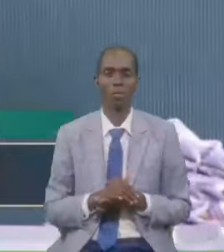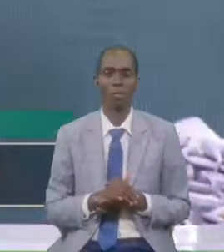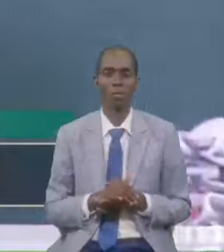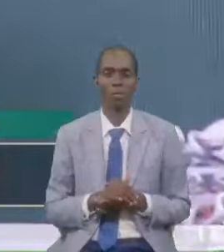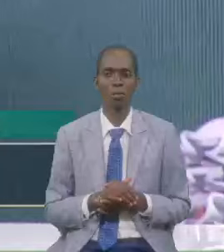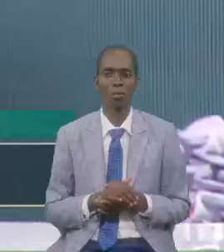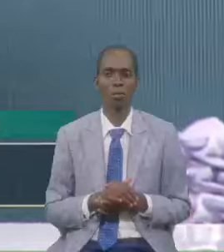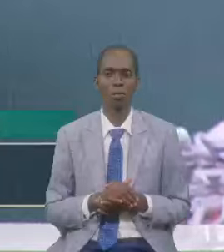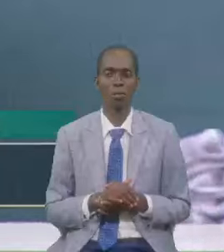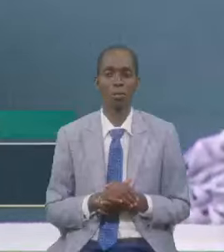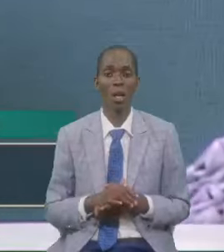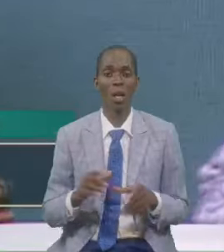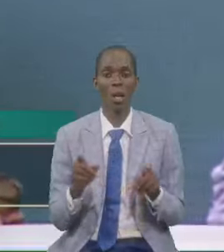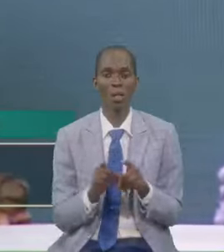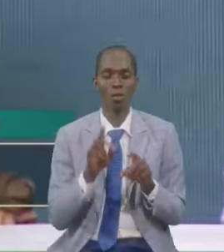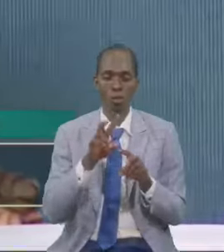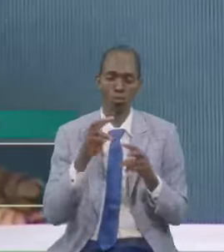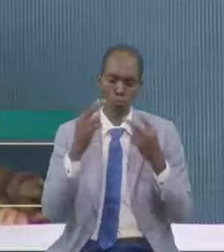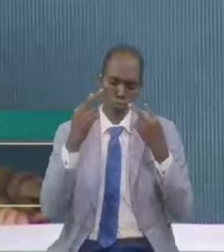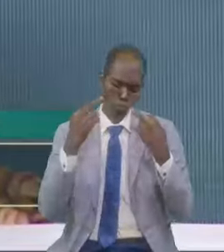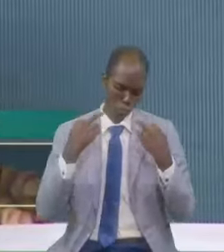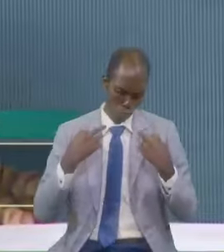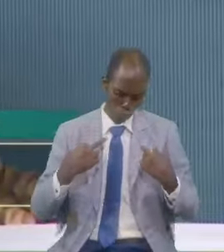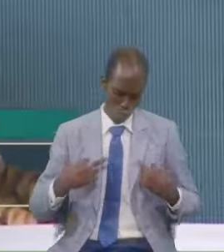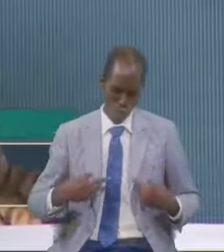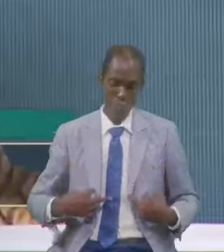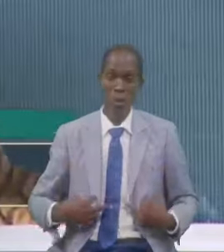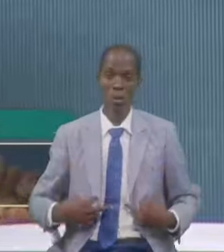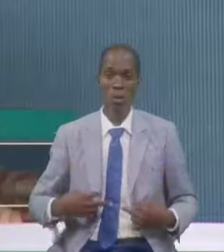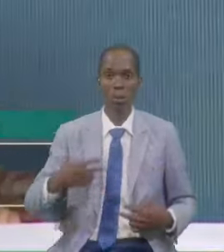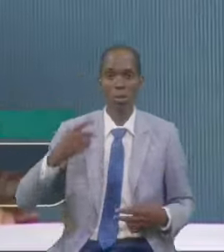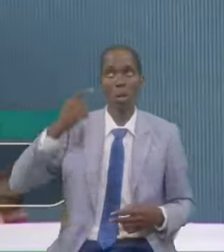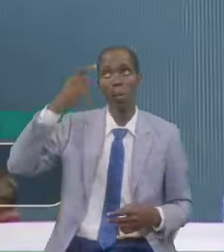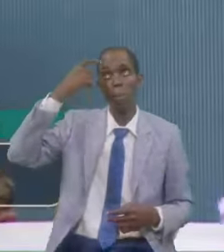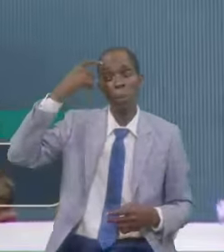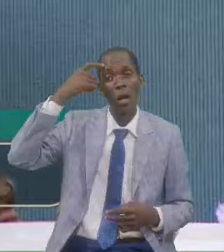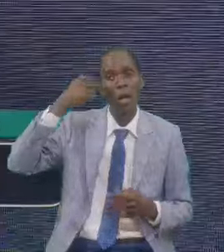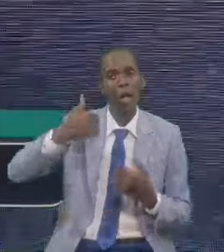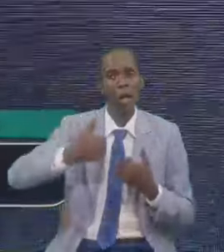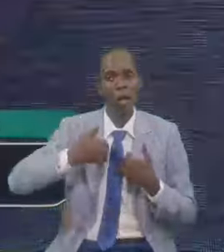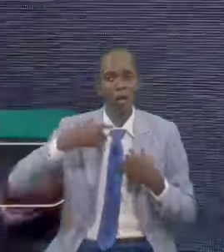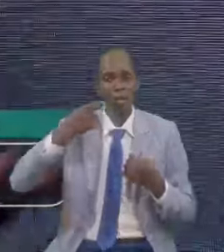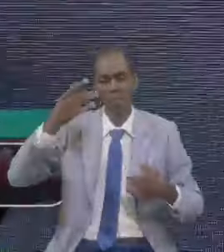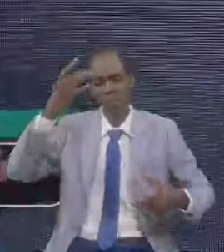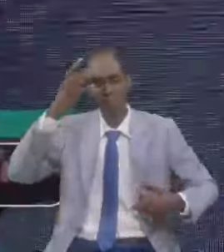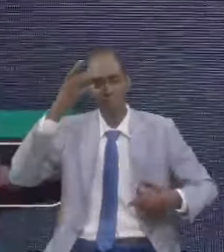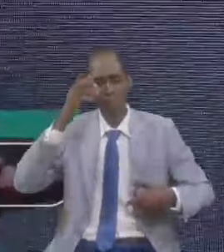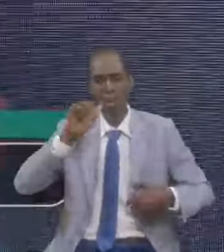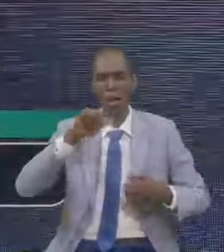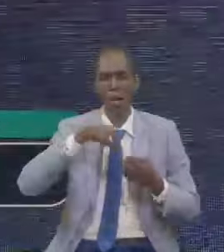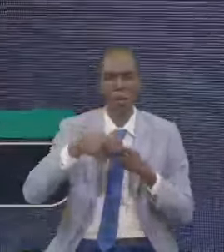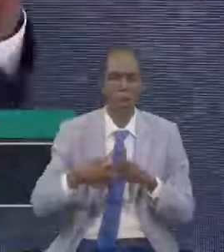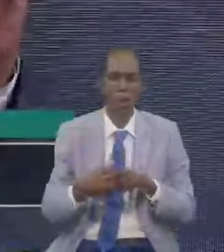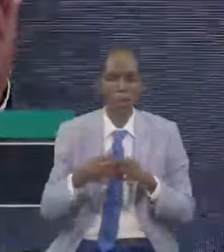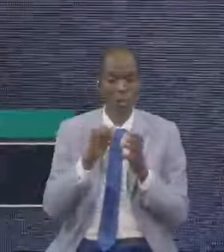As you look at our body. మన దేహాన్ని చూసుకుంటే, the brain has a sickness, a problem, it depreciates us.